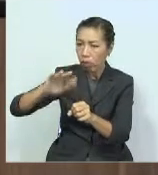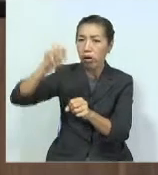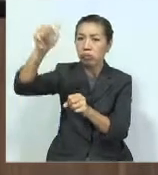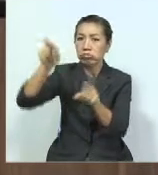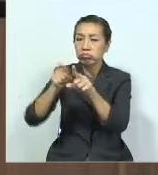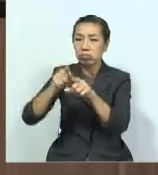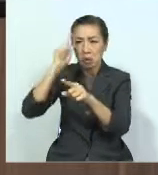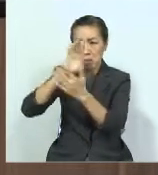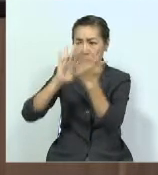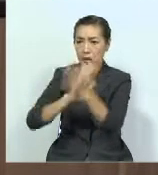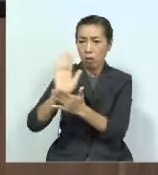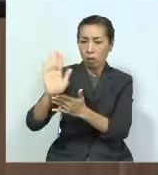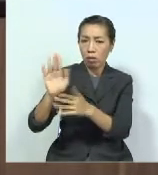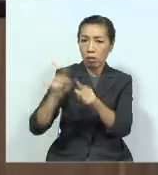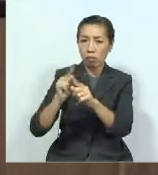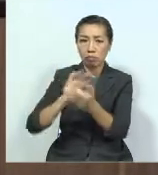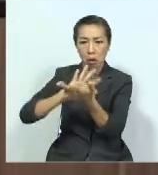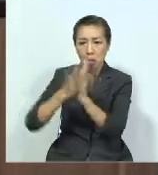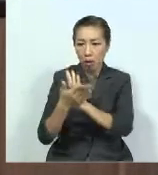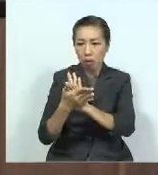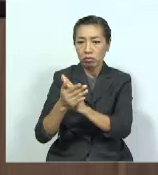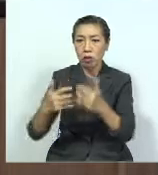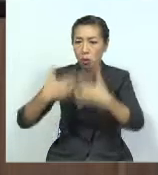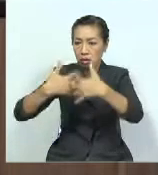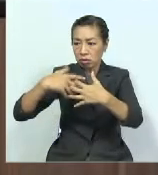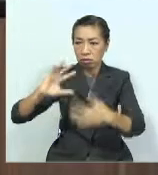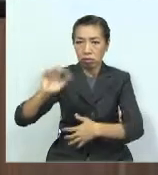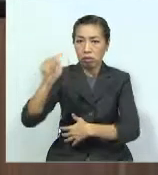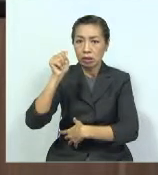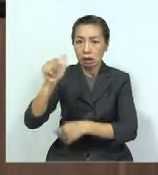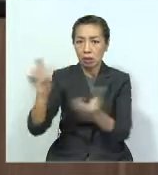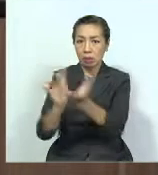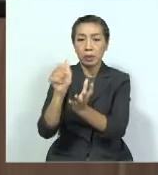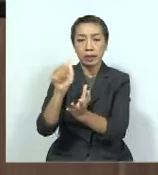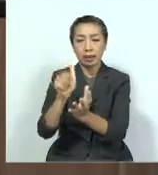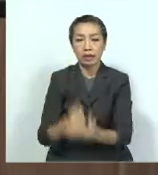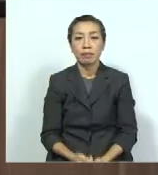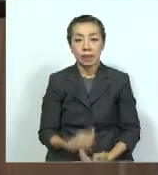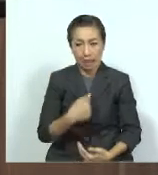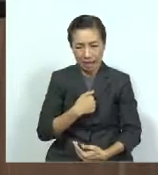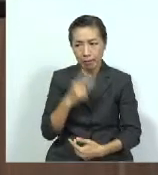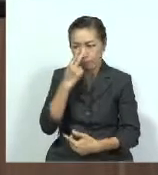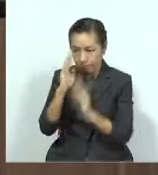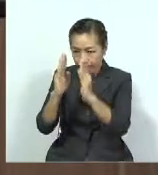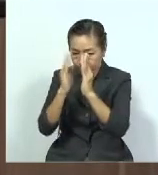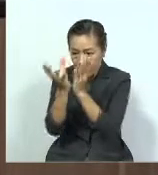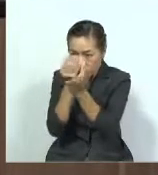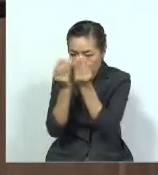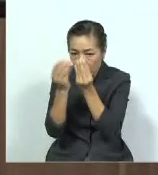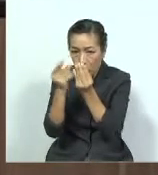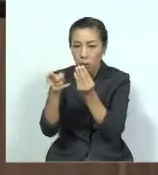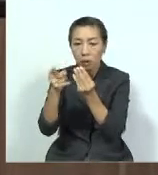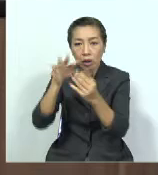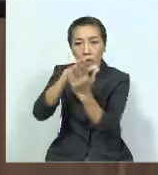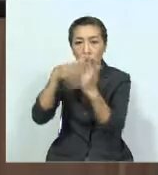ป็นหนึ่งในประเทศที่มีการปฏิรูปทางอุตสาหกรรมได้อย่างมีประสิทธิภาพนะครับเราตั้งใจจะไปเรียนรู้ในเรื่องของ